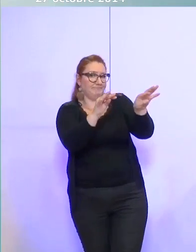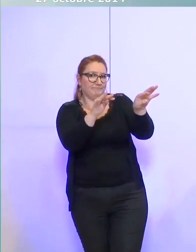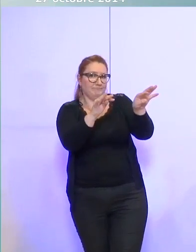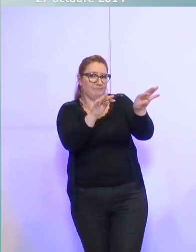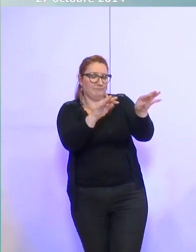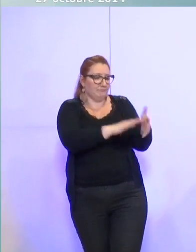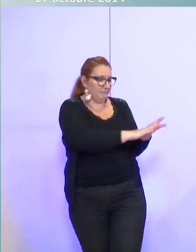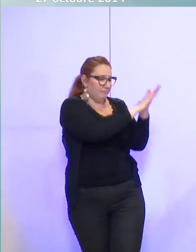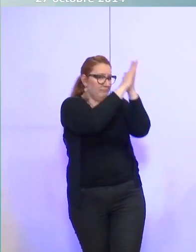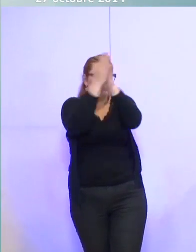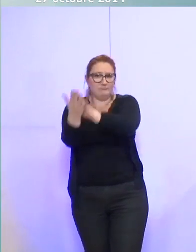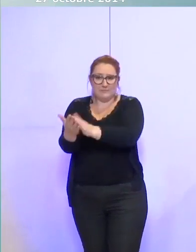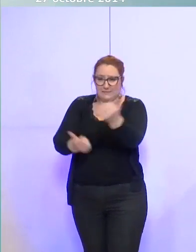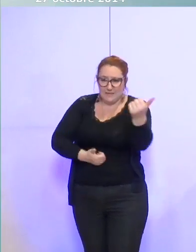services,